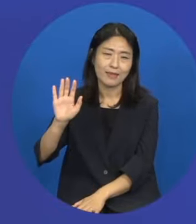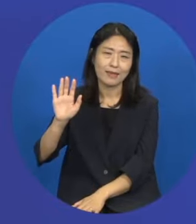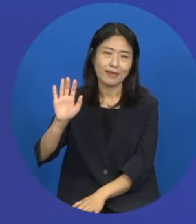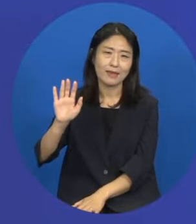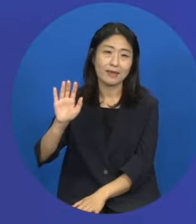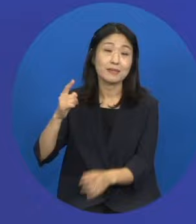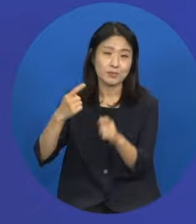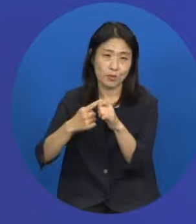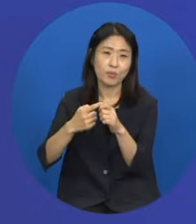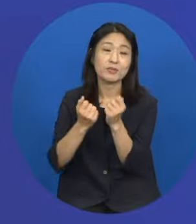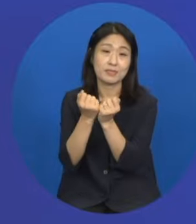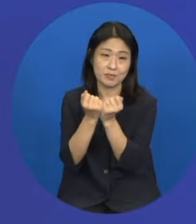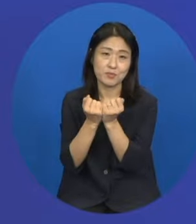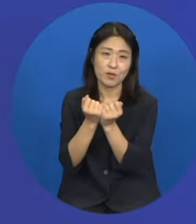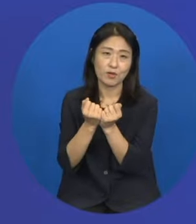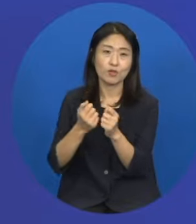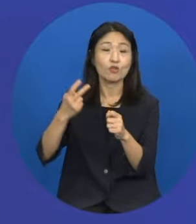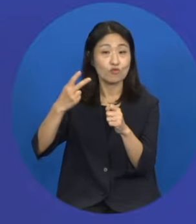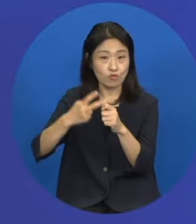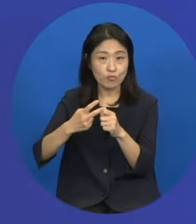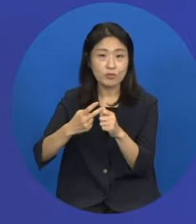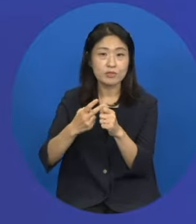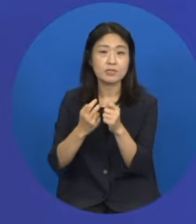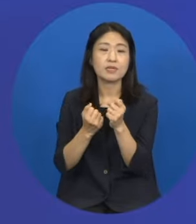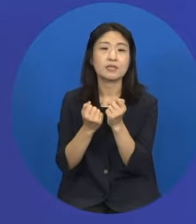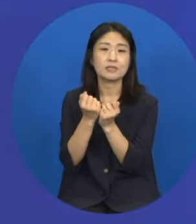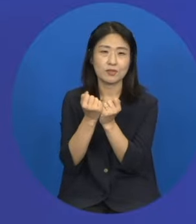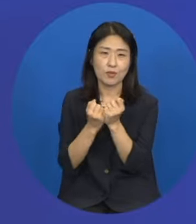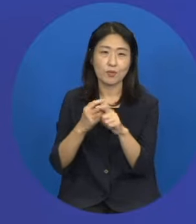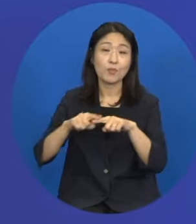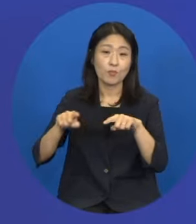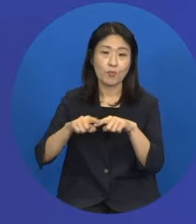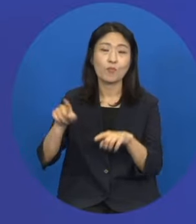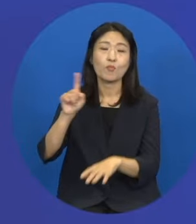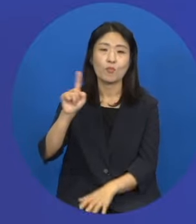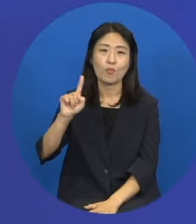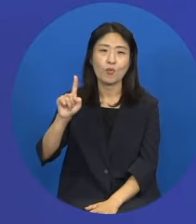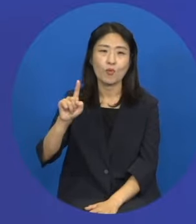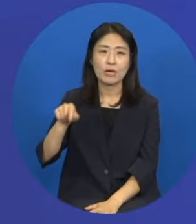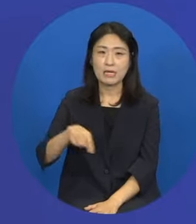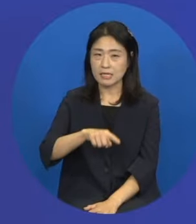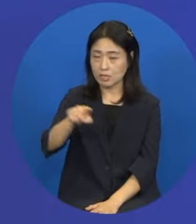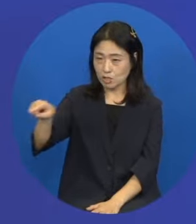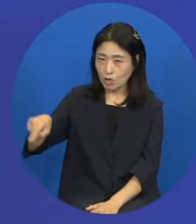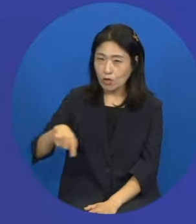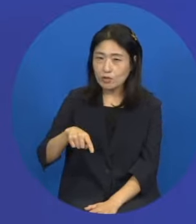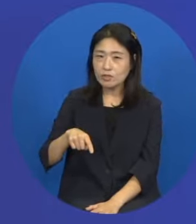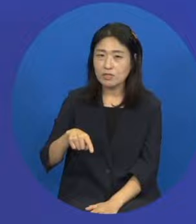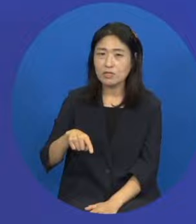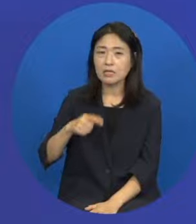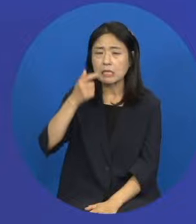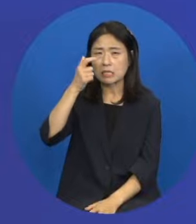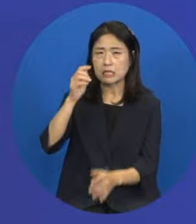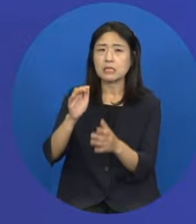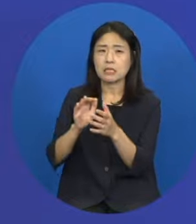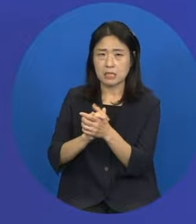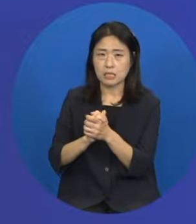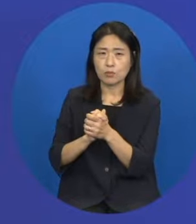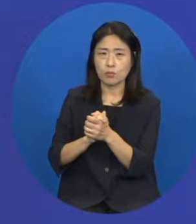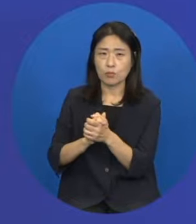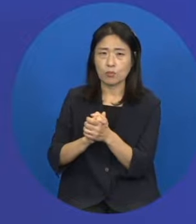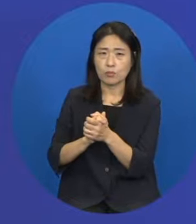무엇이냐면 놀란 이유는 그들이 기도를 할 때에 베드로의 석방을 위해서